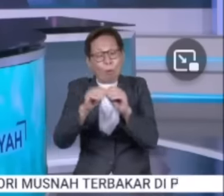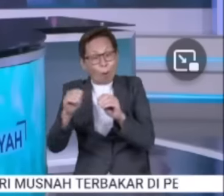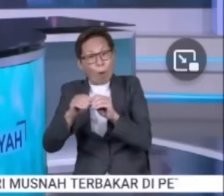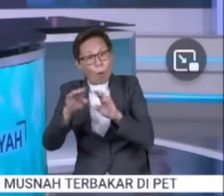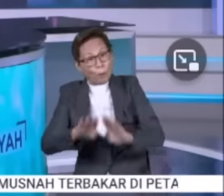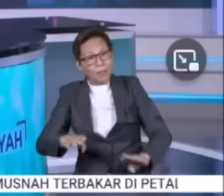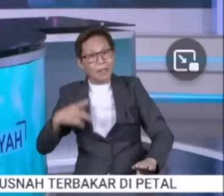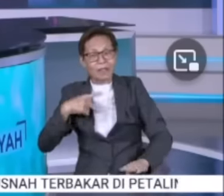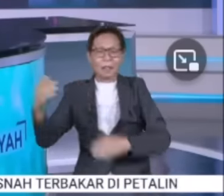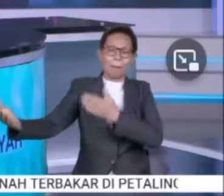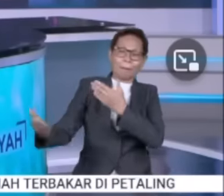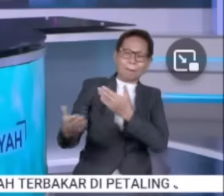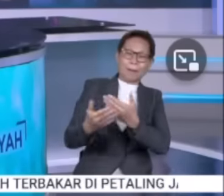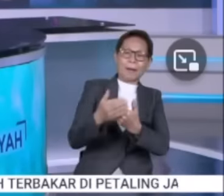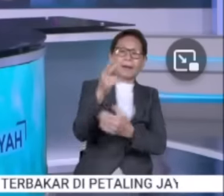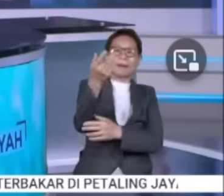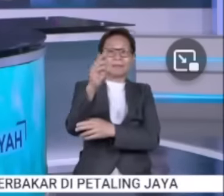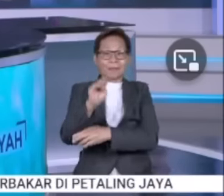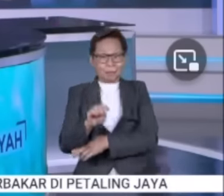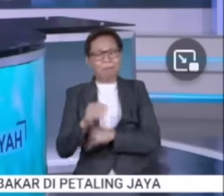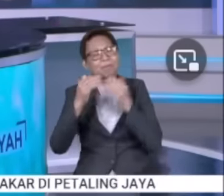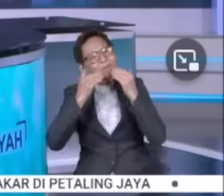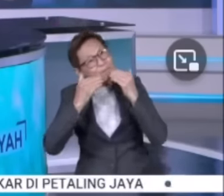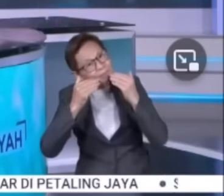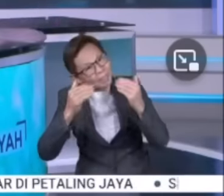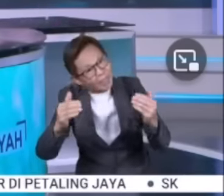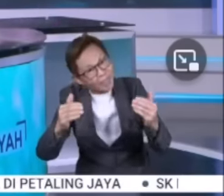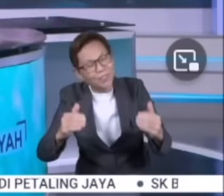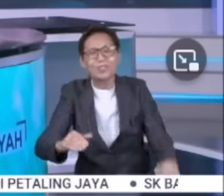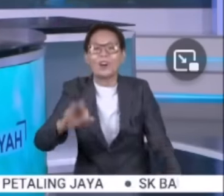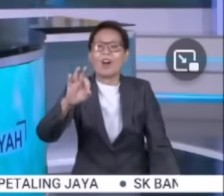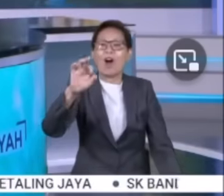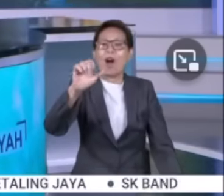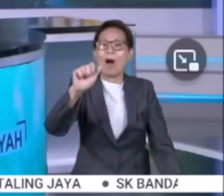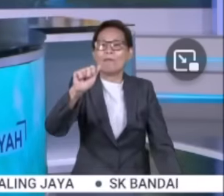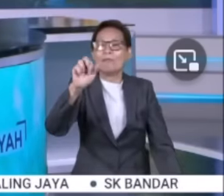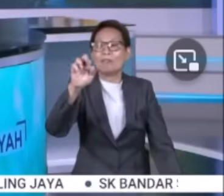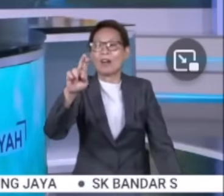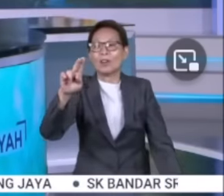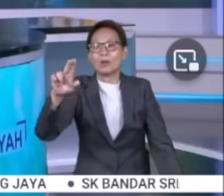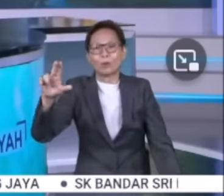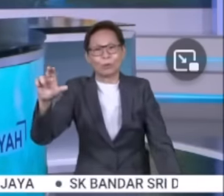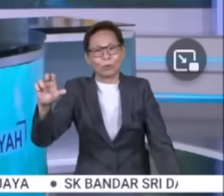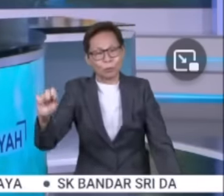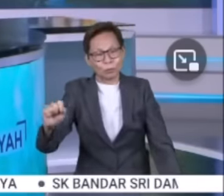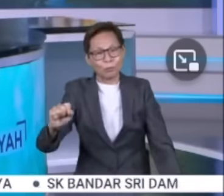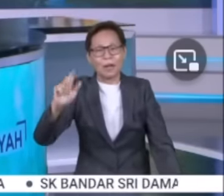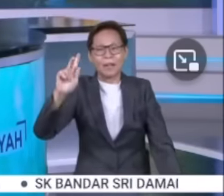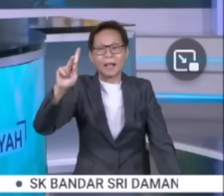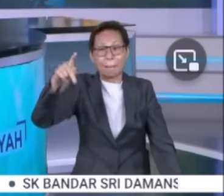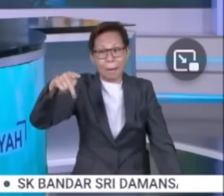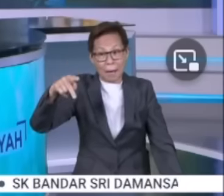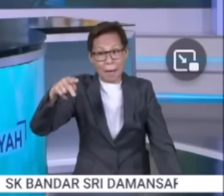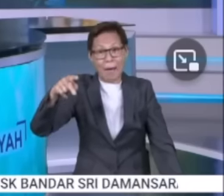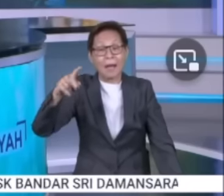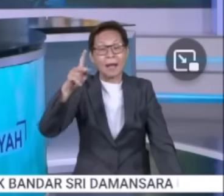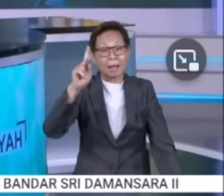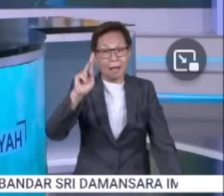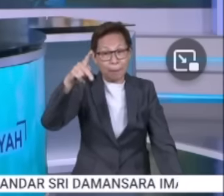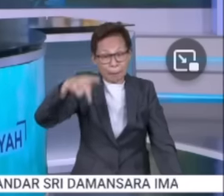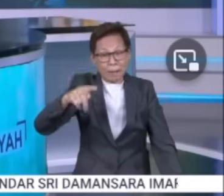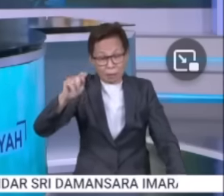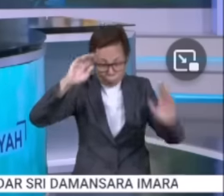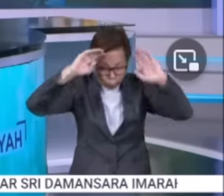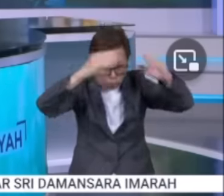Angkasa Puri. Terima kasih, Fairuz. Kementerian Pendidikan Tinggi memberi tumpuan mempergiat